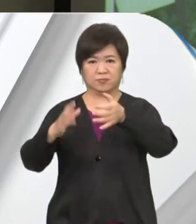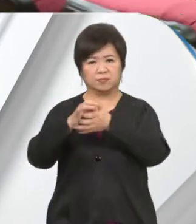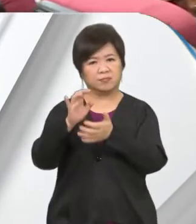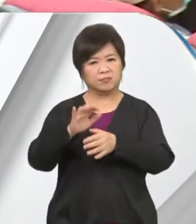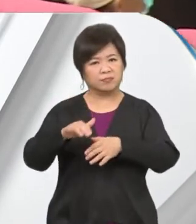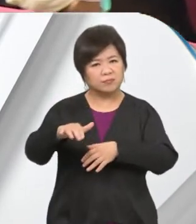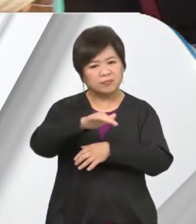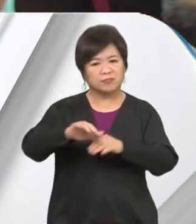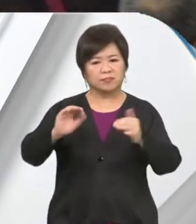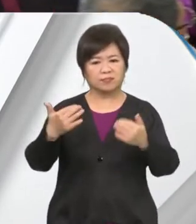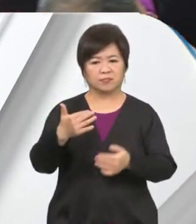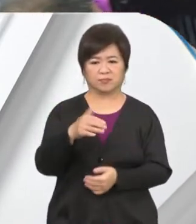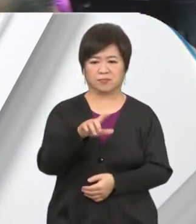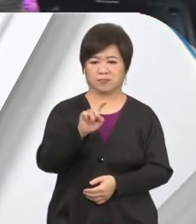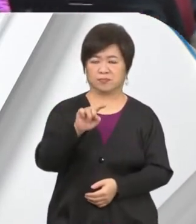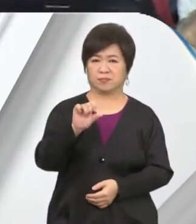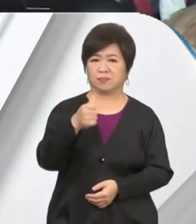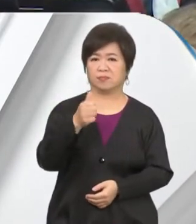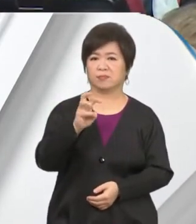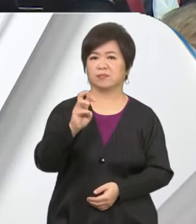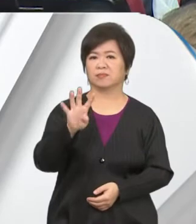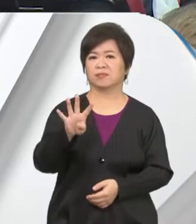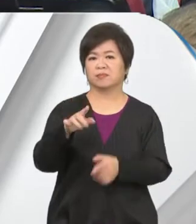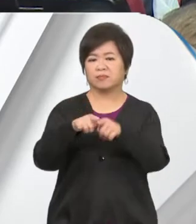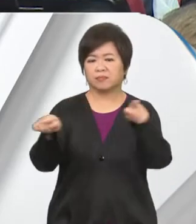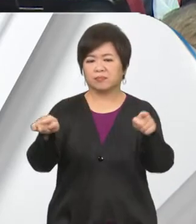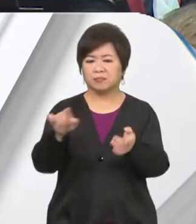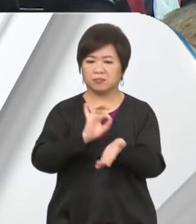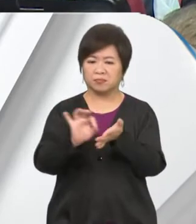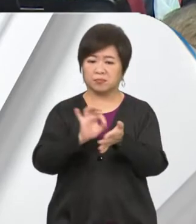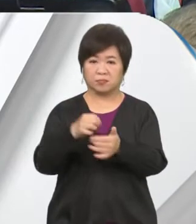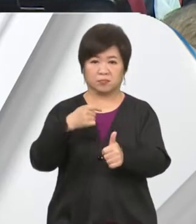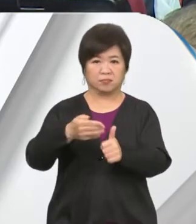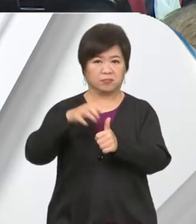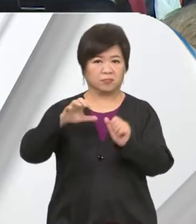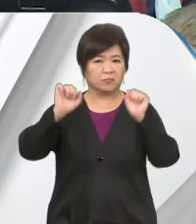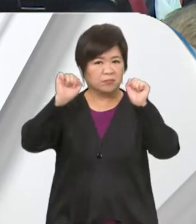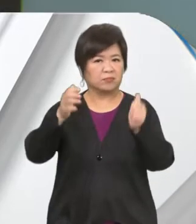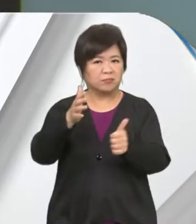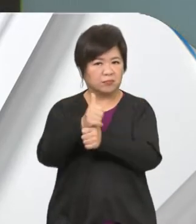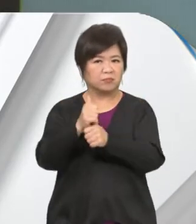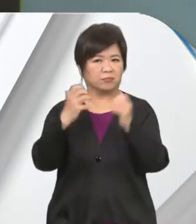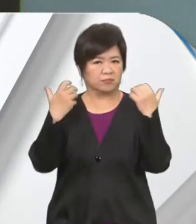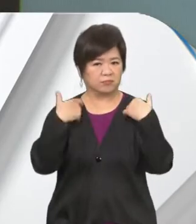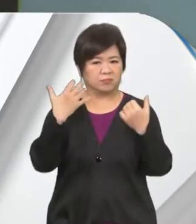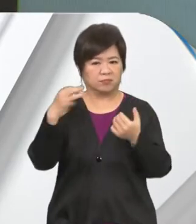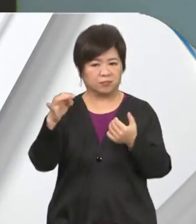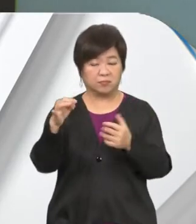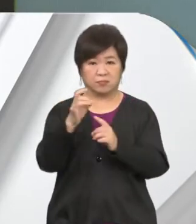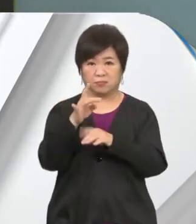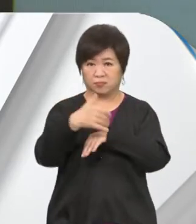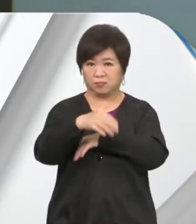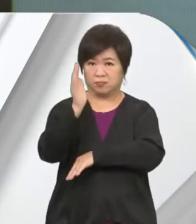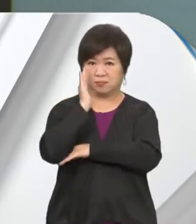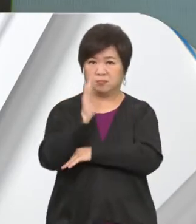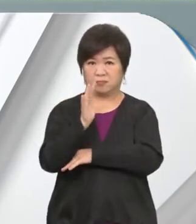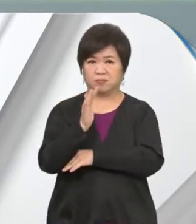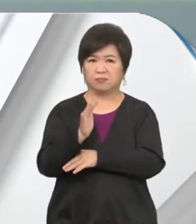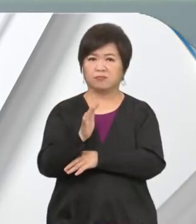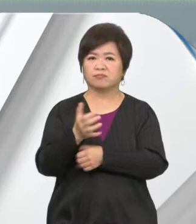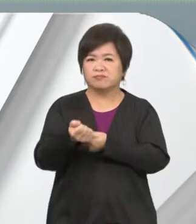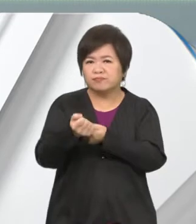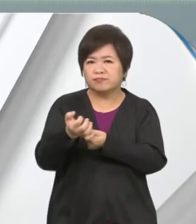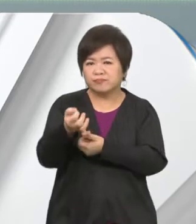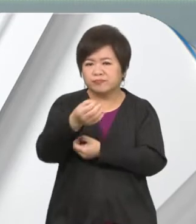大概是1534平，工程经费是高油普提就数，韩国新竹县政府来出盖。 这